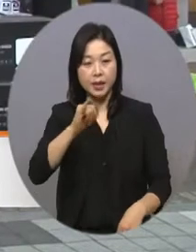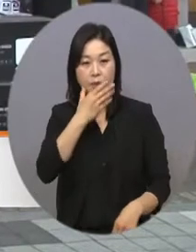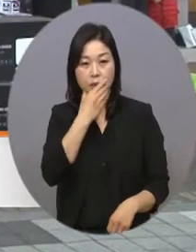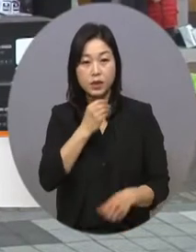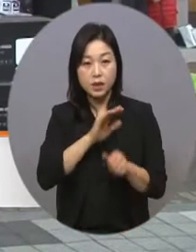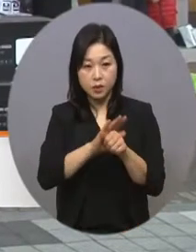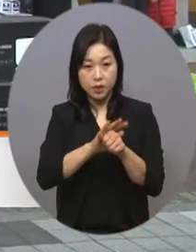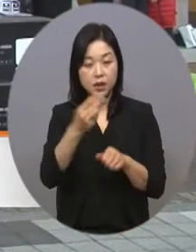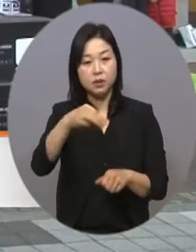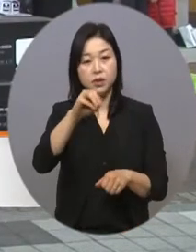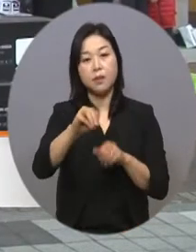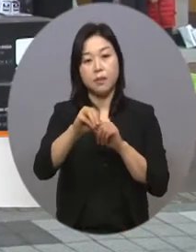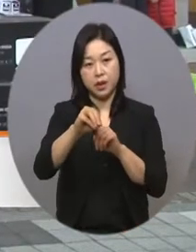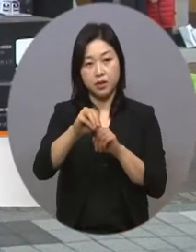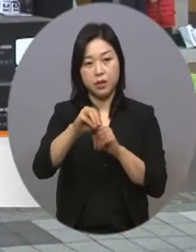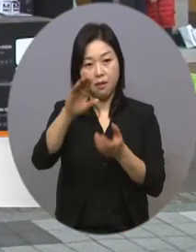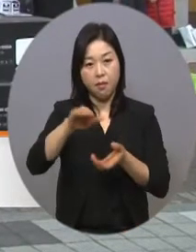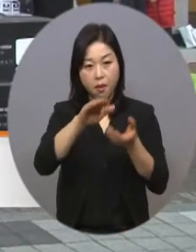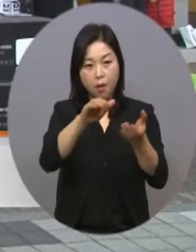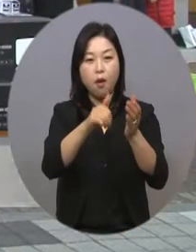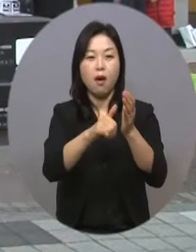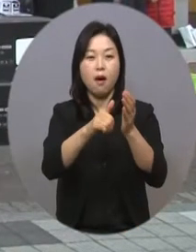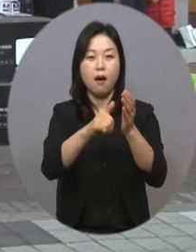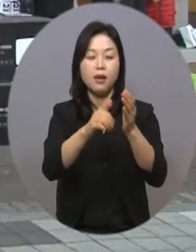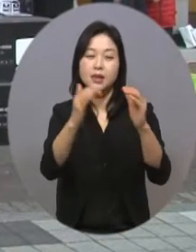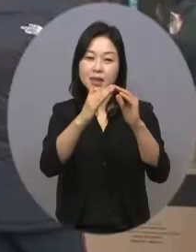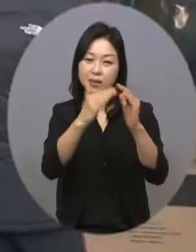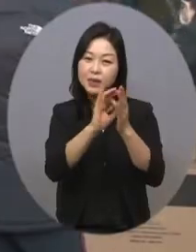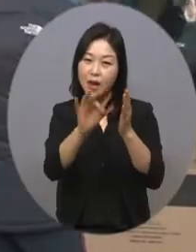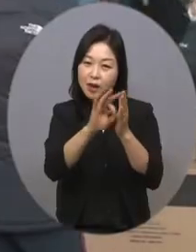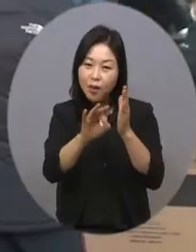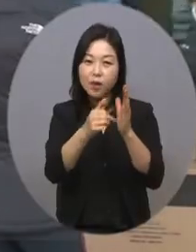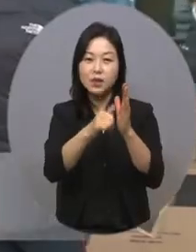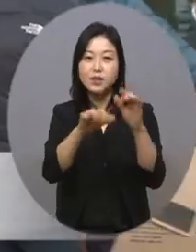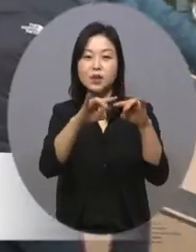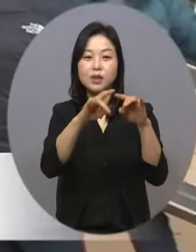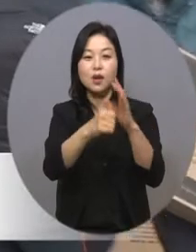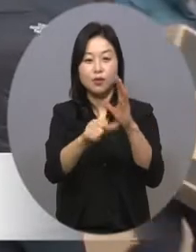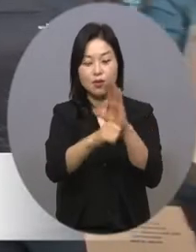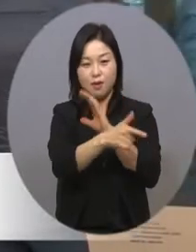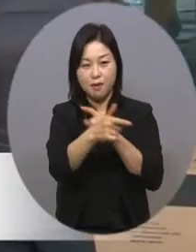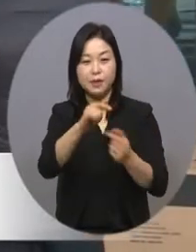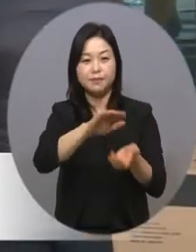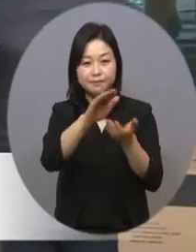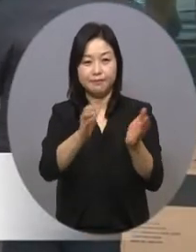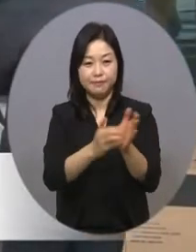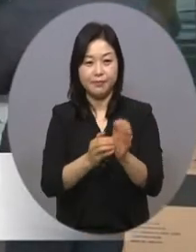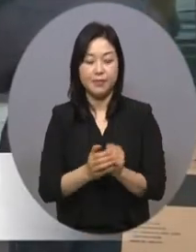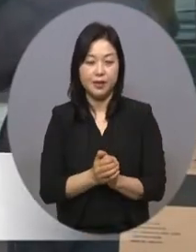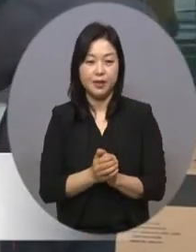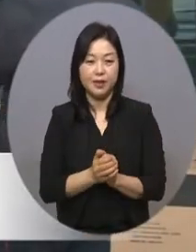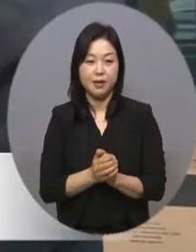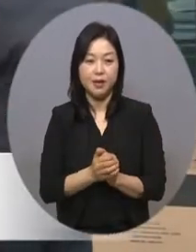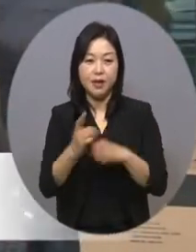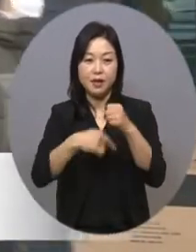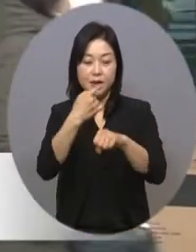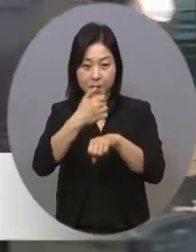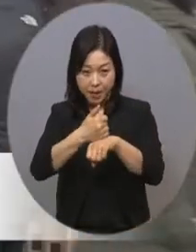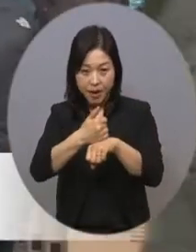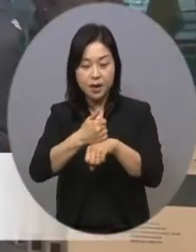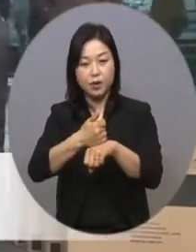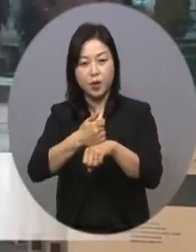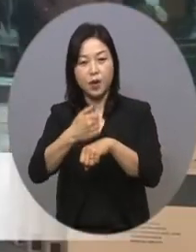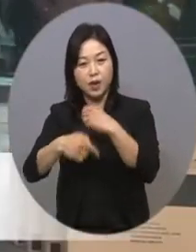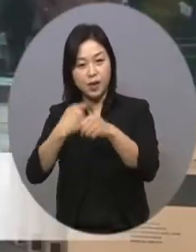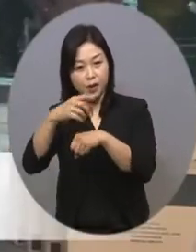3천만 원 상당의 통큰 가전제품 나눔을 준비했습니다. 연말 연시를 맞아서 오늘 행사를 열게